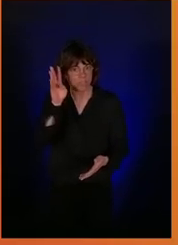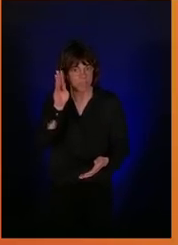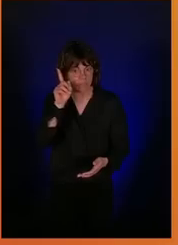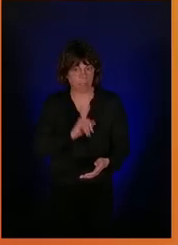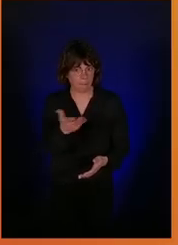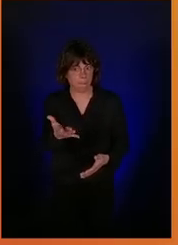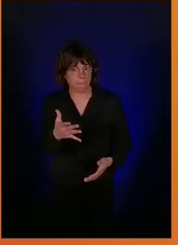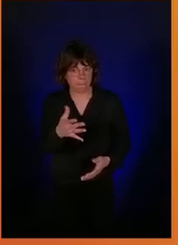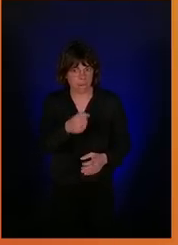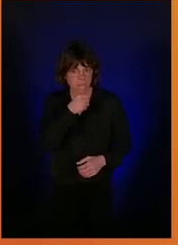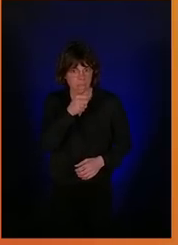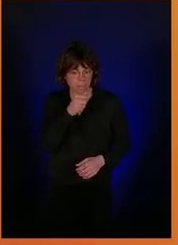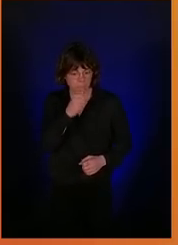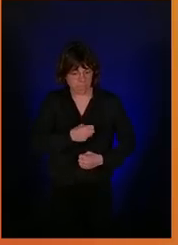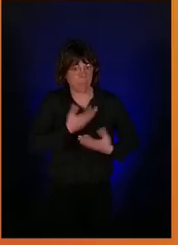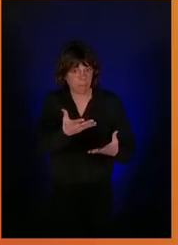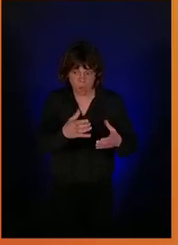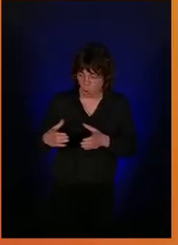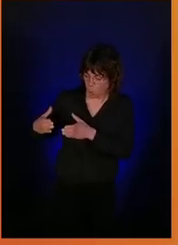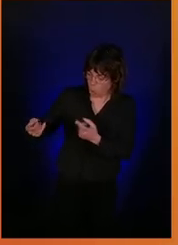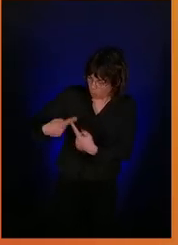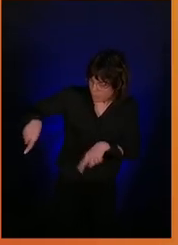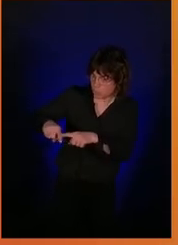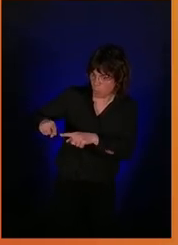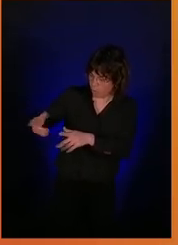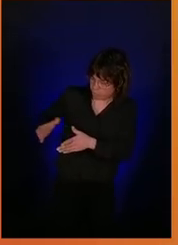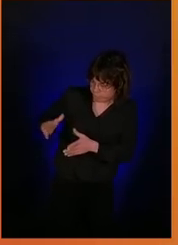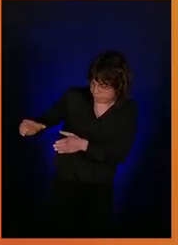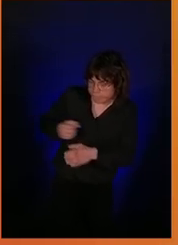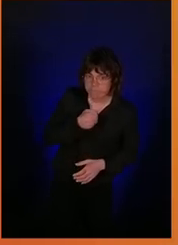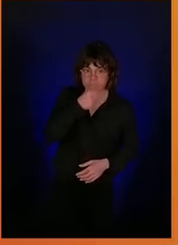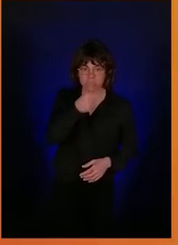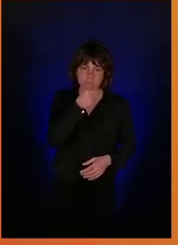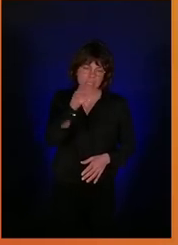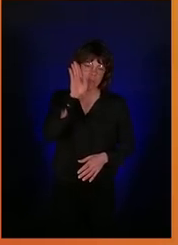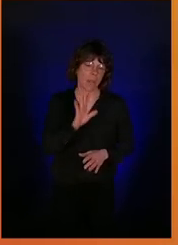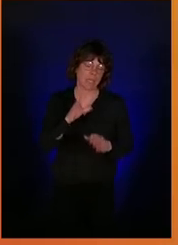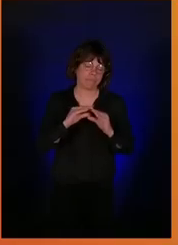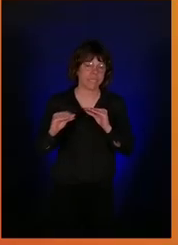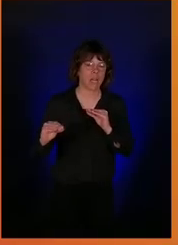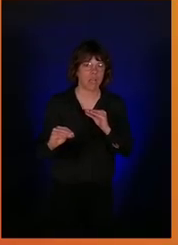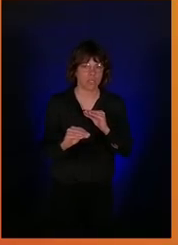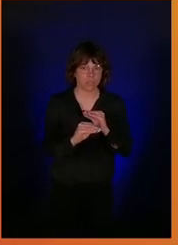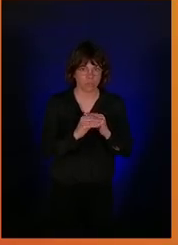répondre à toutes les questions. Au nom de la commission, s'il vous plaît, les camarades, un tout petit peu de silence, merci. Vas-y